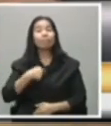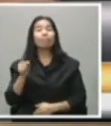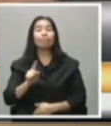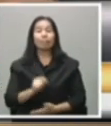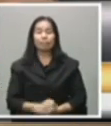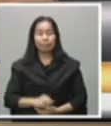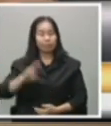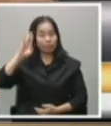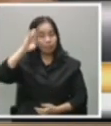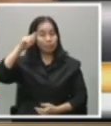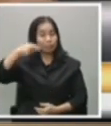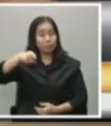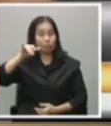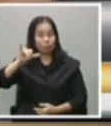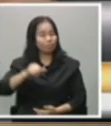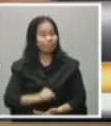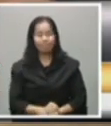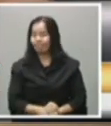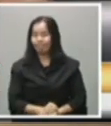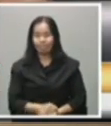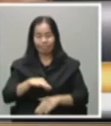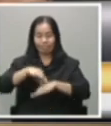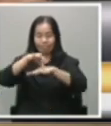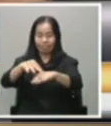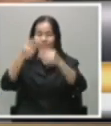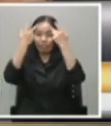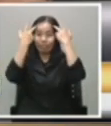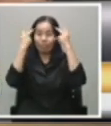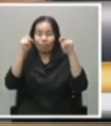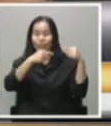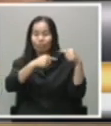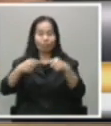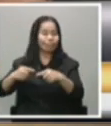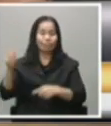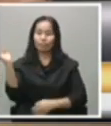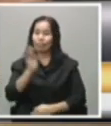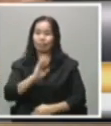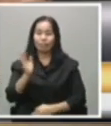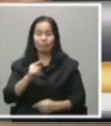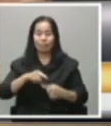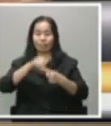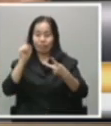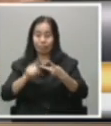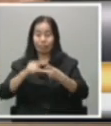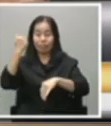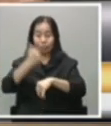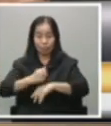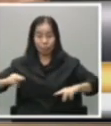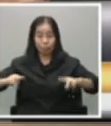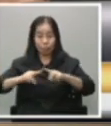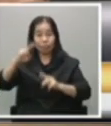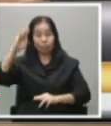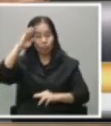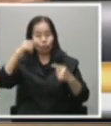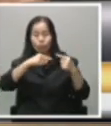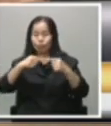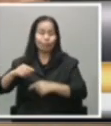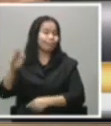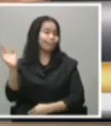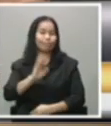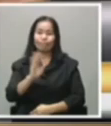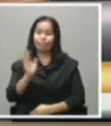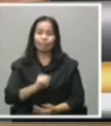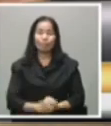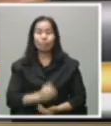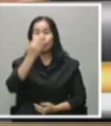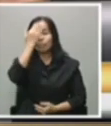อกประยุทธ์จันทร์โอชาไม่สมควรดำรงตำแหน่งนายกรัฐมนตรีต่อไปและรัฐมนตรีว่าการกระทรวงกลาโหมเพราะ